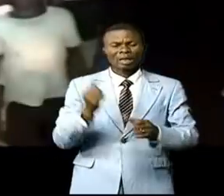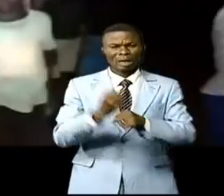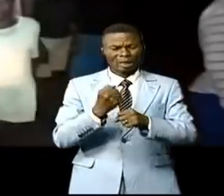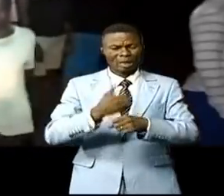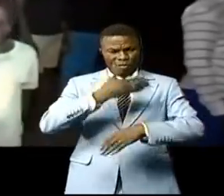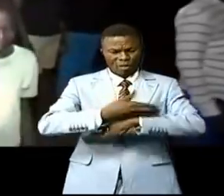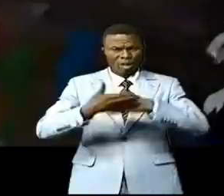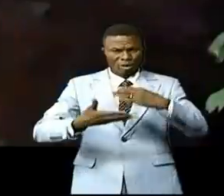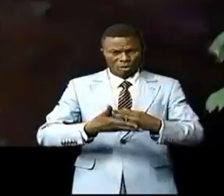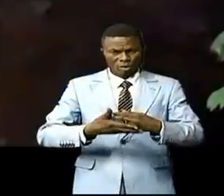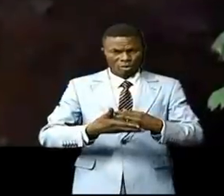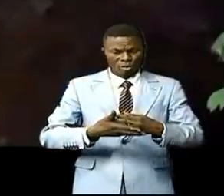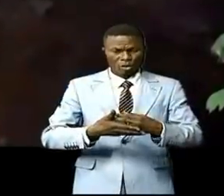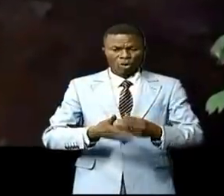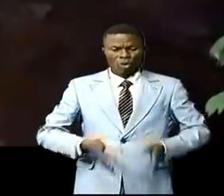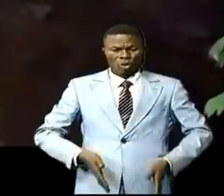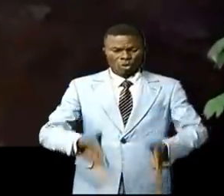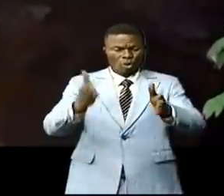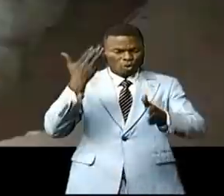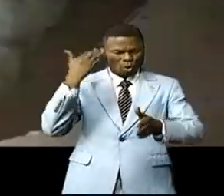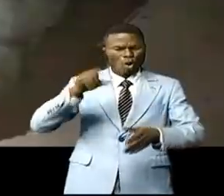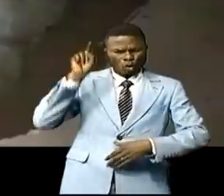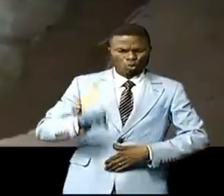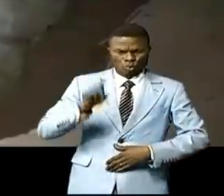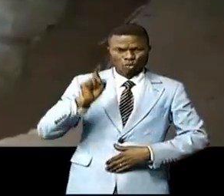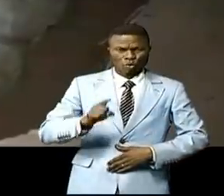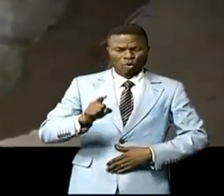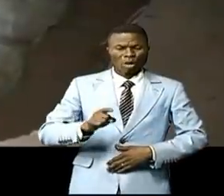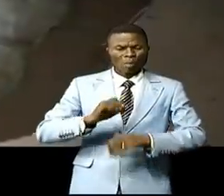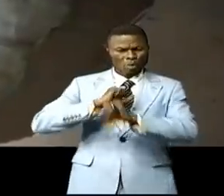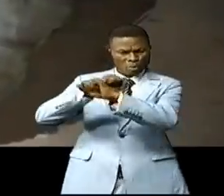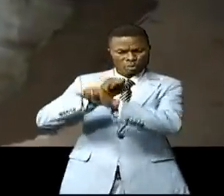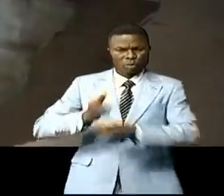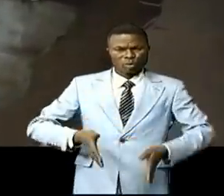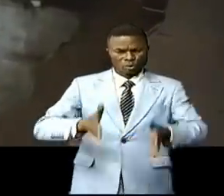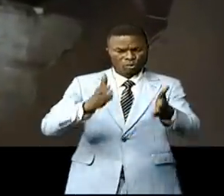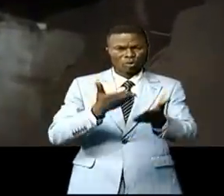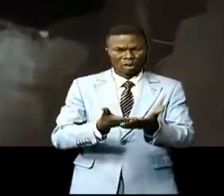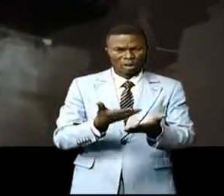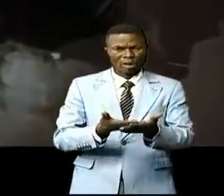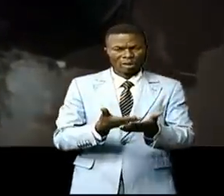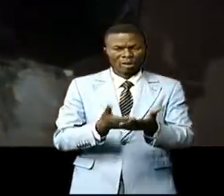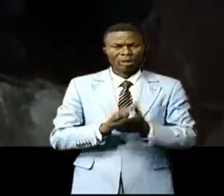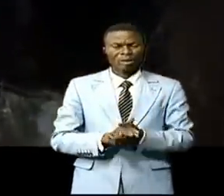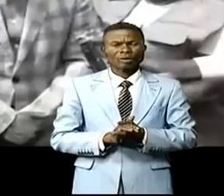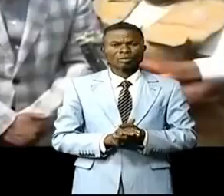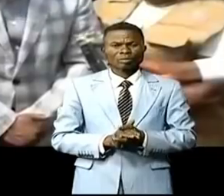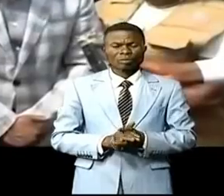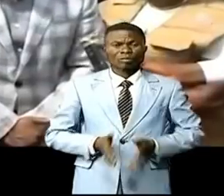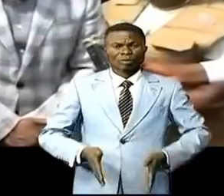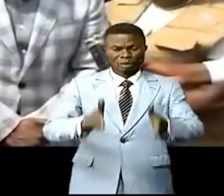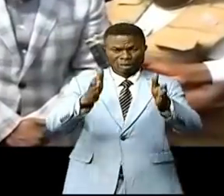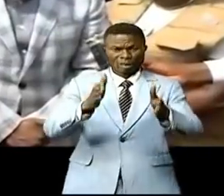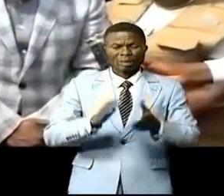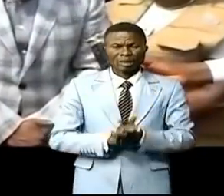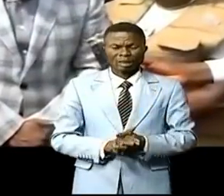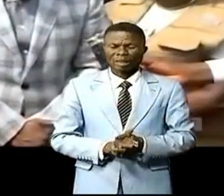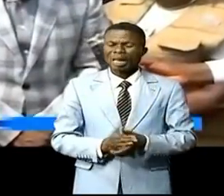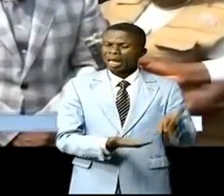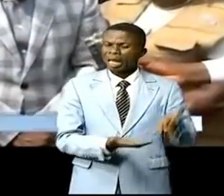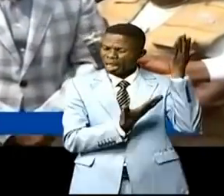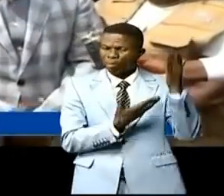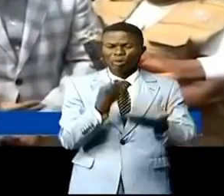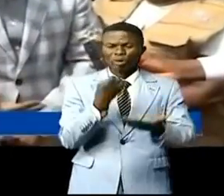construction d'un collecteur s'imposent pour stabiliser cette zone. Cette voie, c'est pratiquement l'épine dorsale de